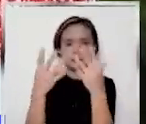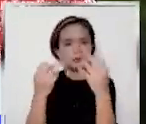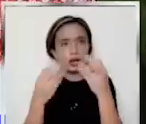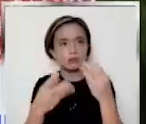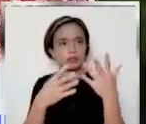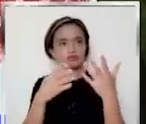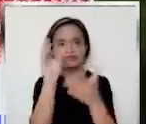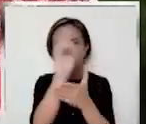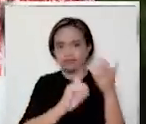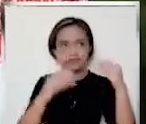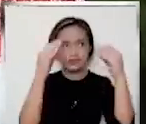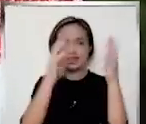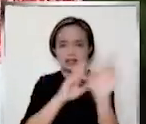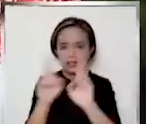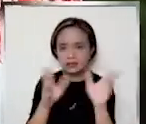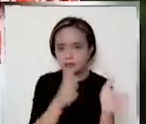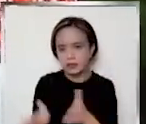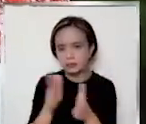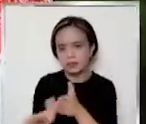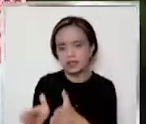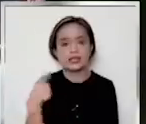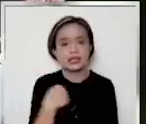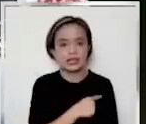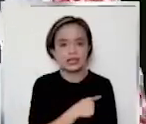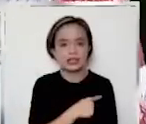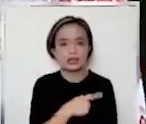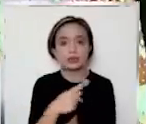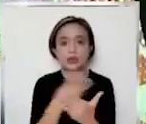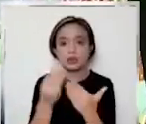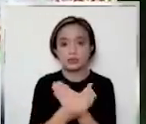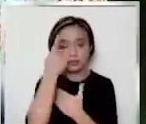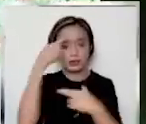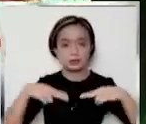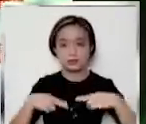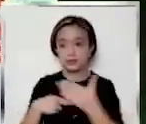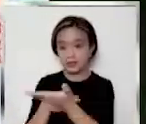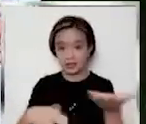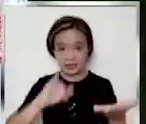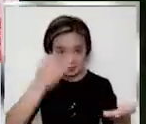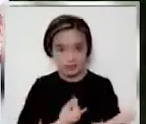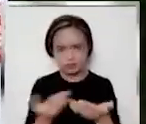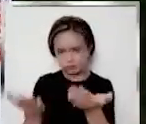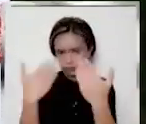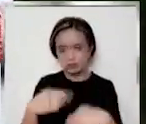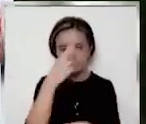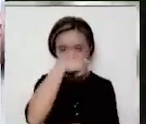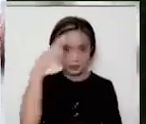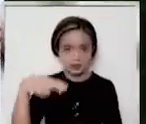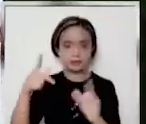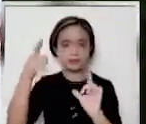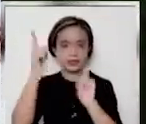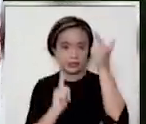na hinanda namin at yung program namin for the holidays. We invite you all to come to Rizal Park Luneta and Paco Park,